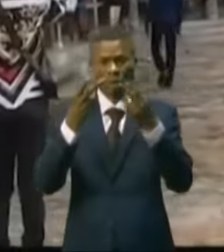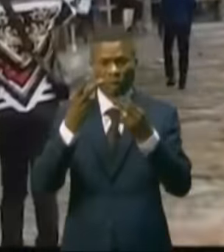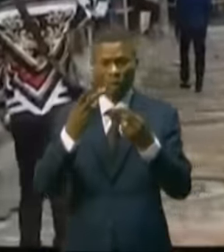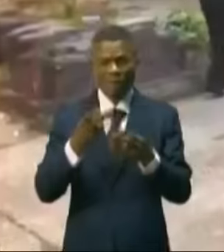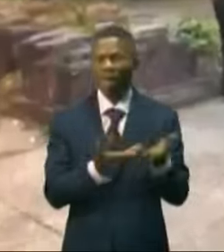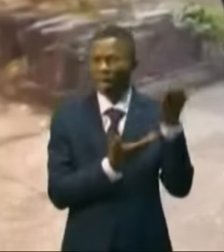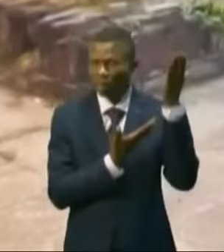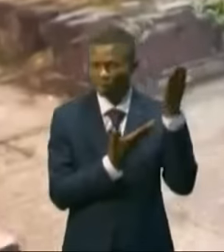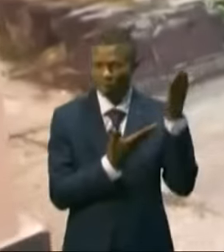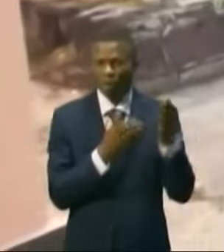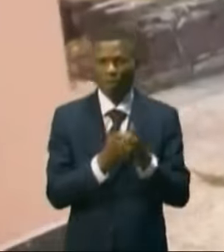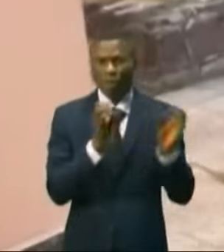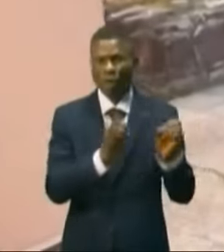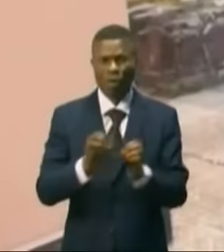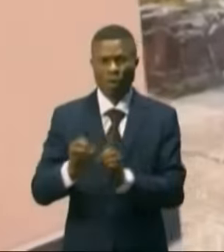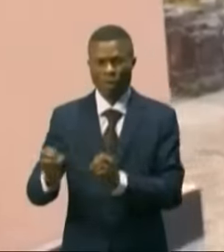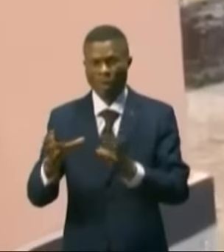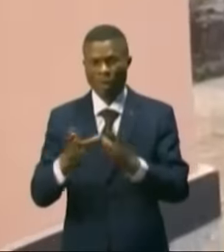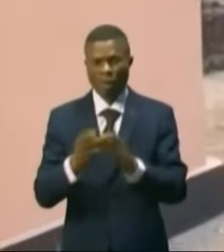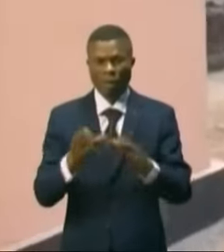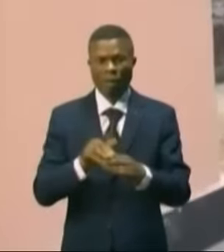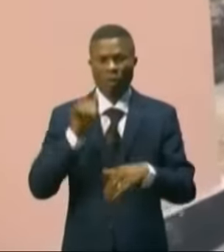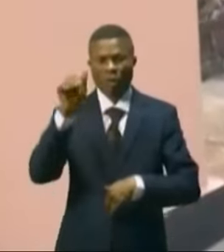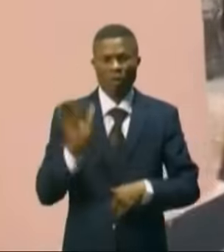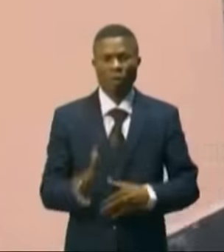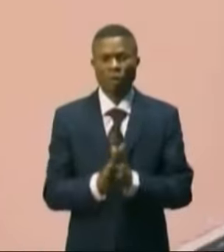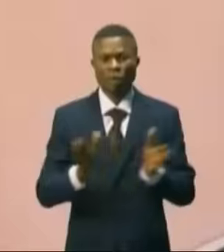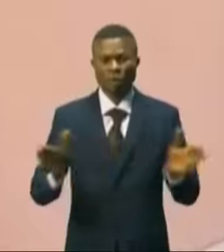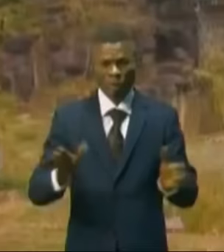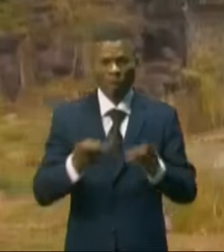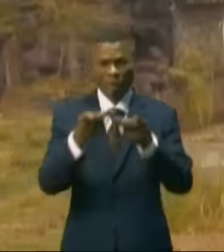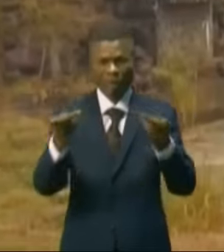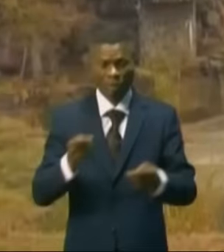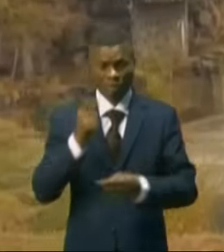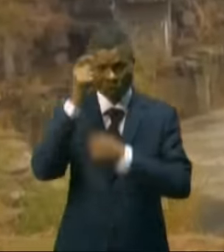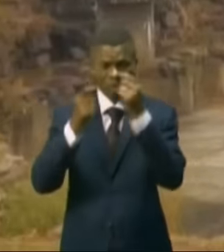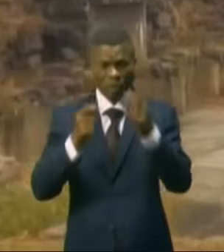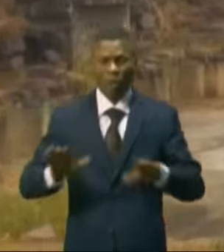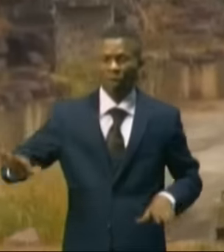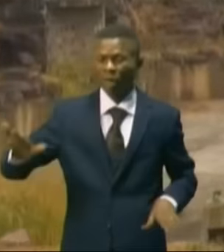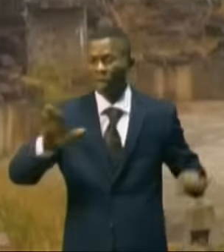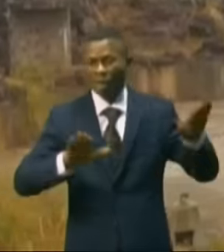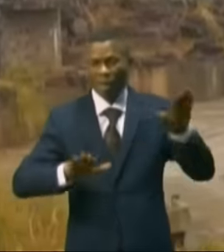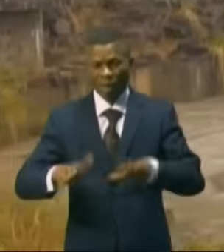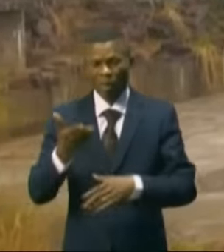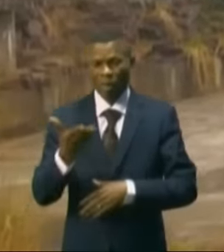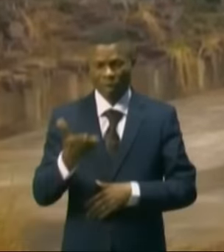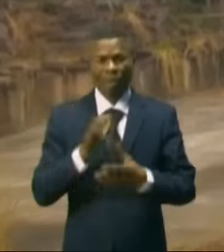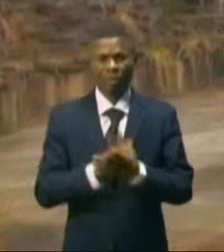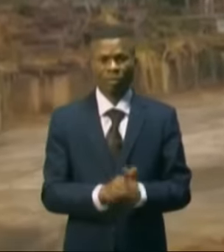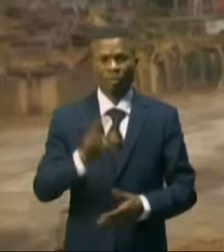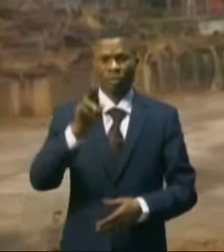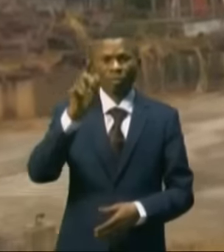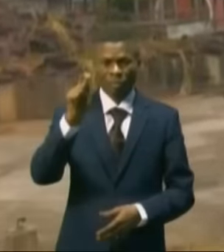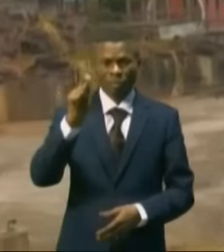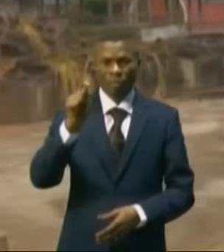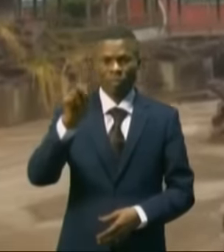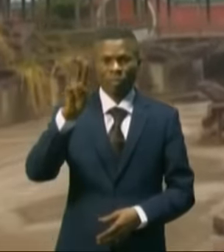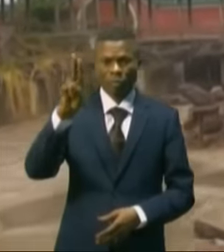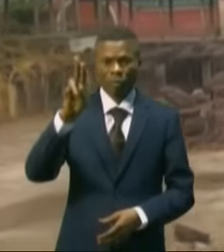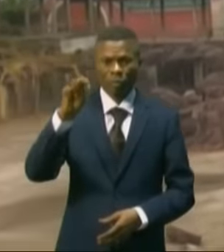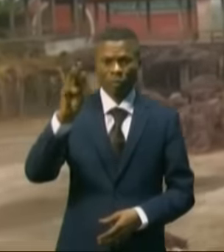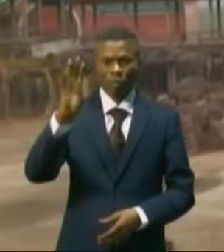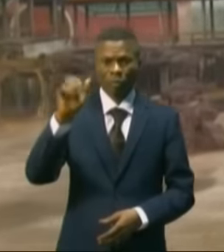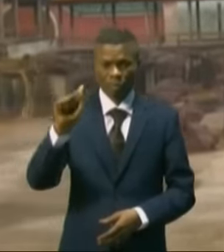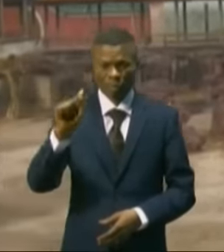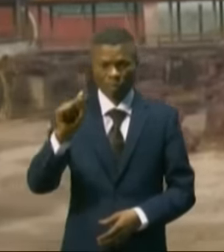cruciale organisée par le directeur général du site de Lantélé, Symphorien Toumba Mutombo, dans laquelle